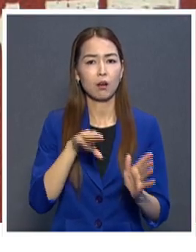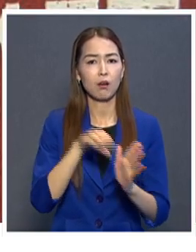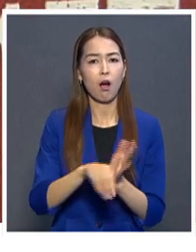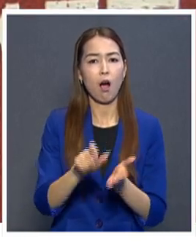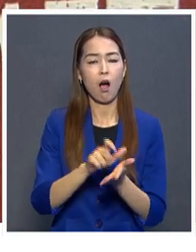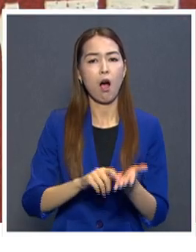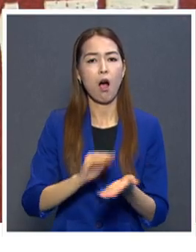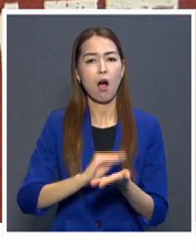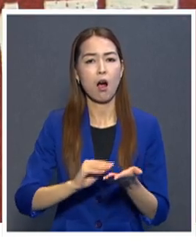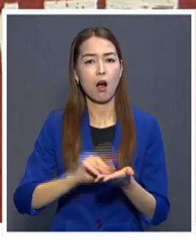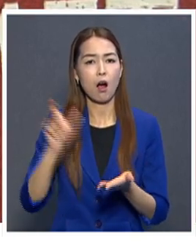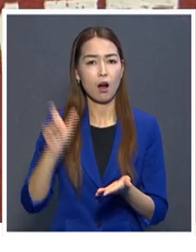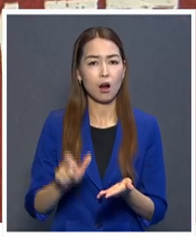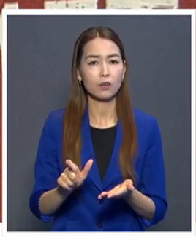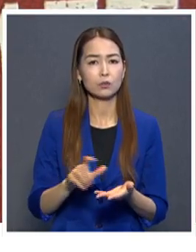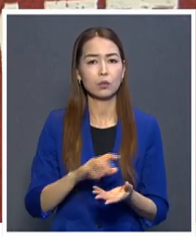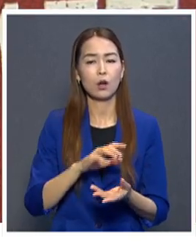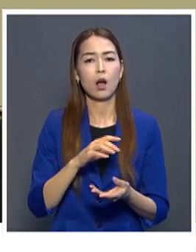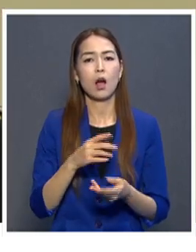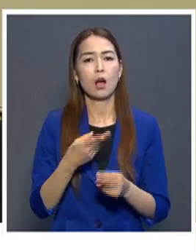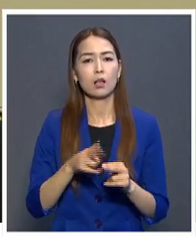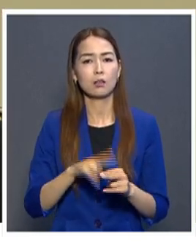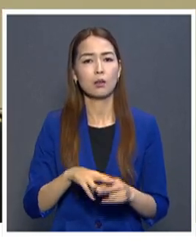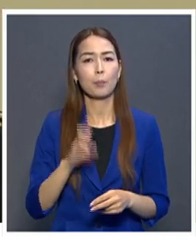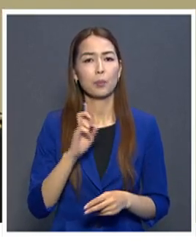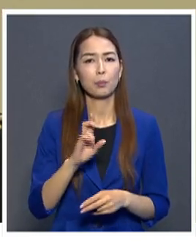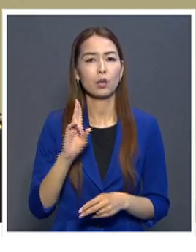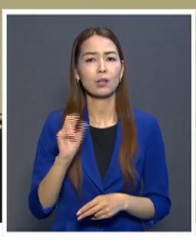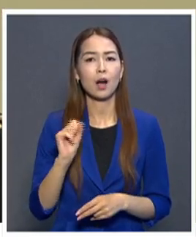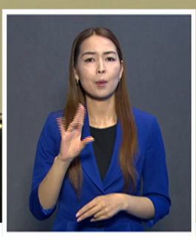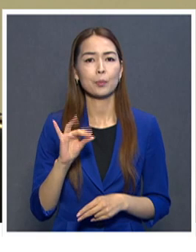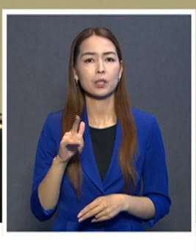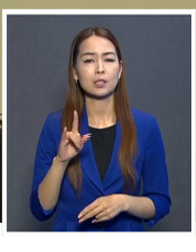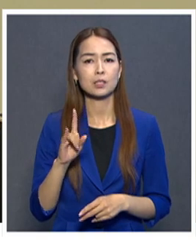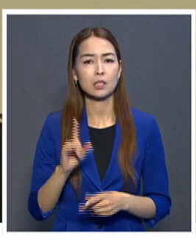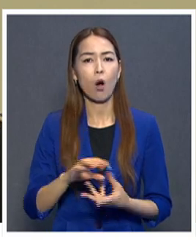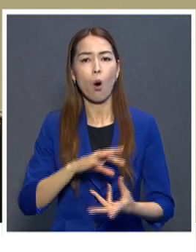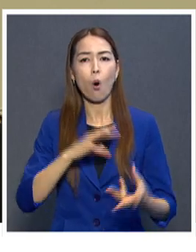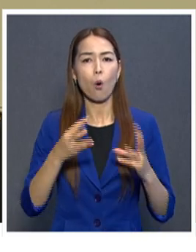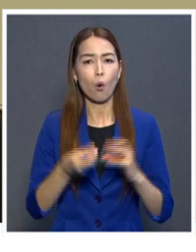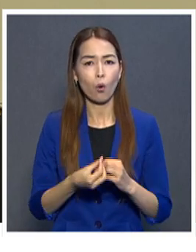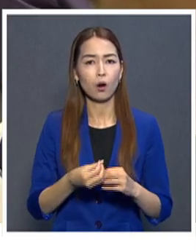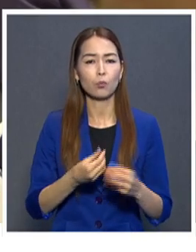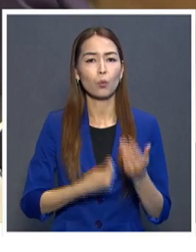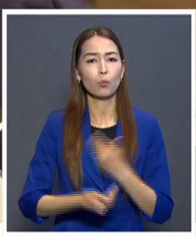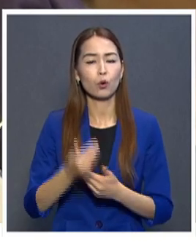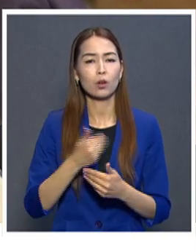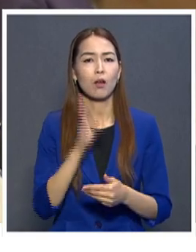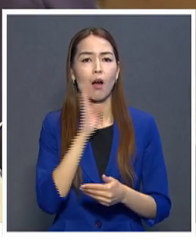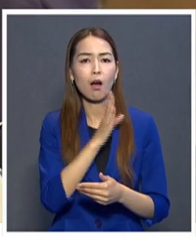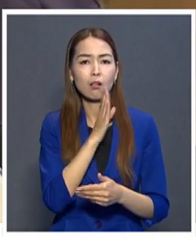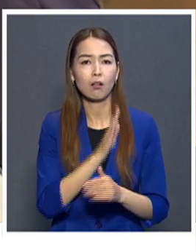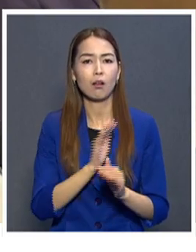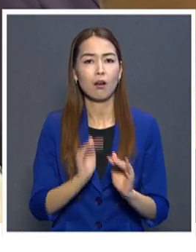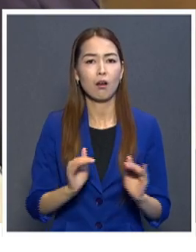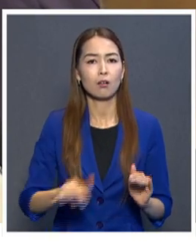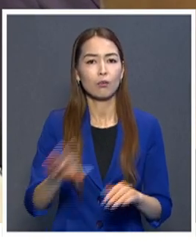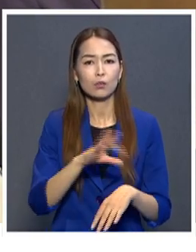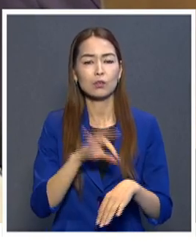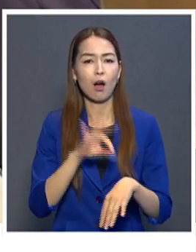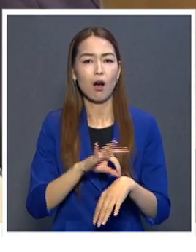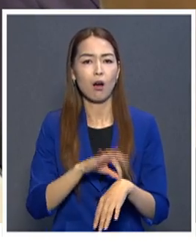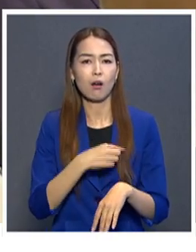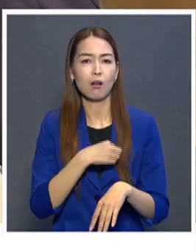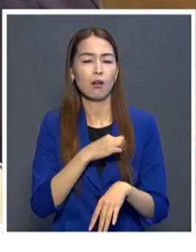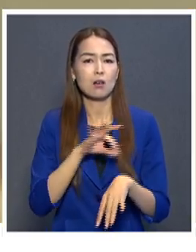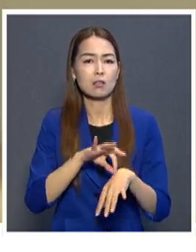кейіпкері автордың өзі, өйткені Бибігүл Қабиқызы қоғамдағы мүгедек аналардың басына түскен ауыртпалықты қоса көтерген жазушы. Ол